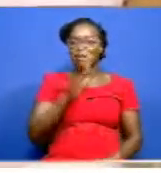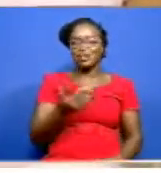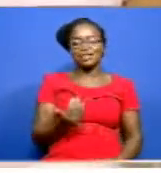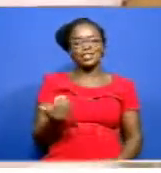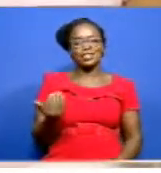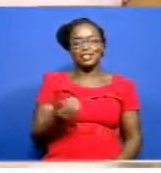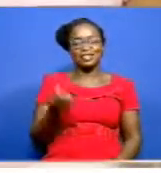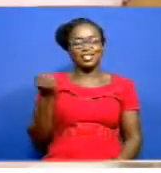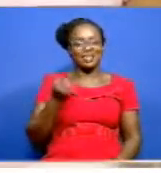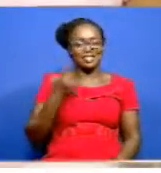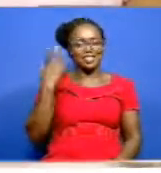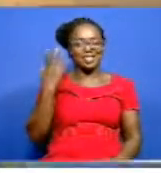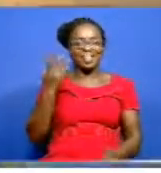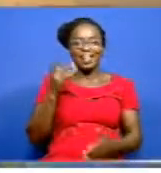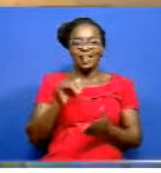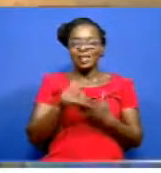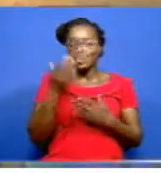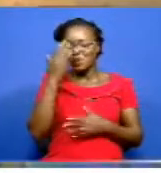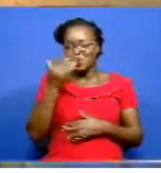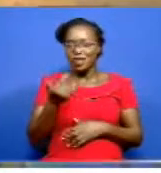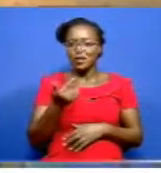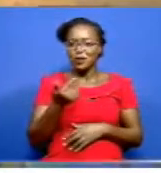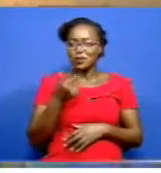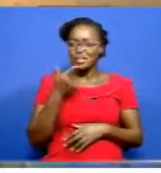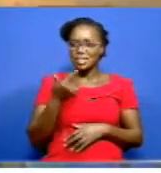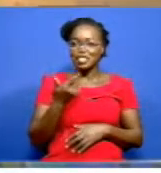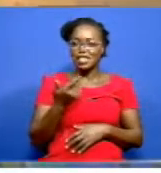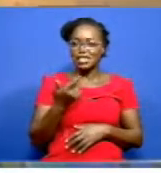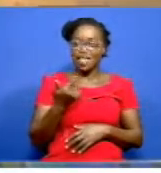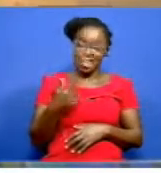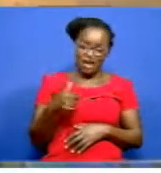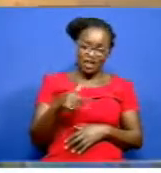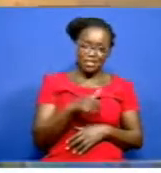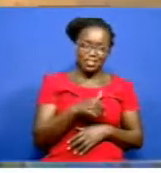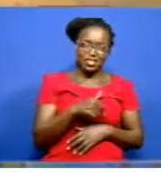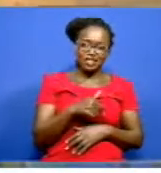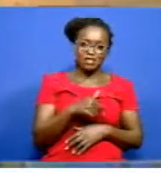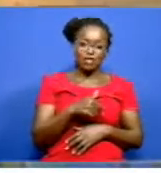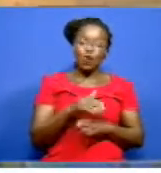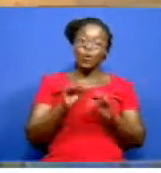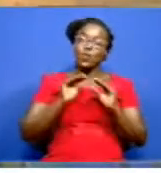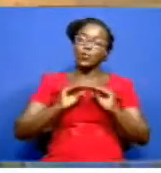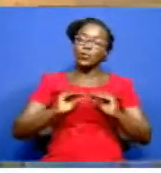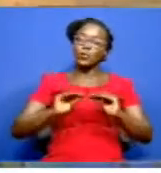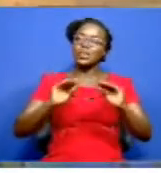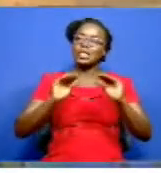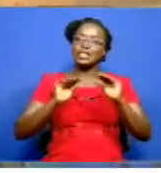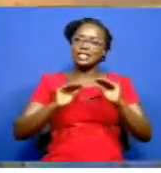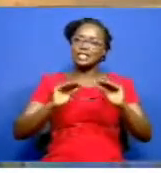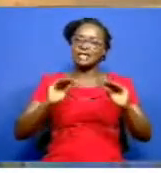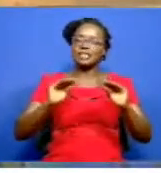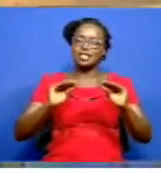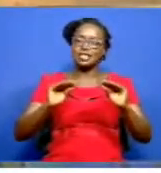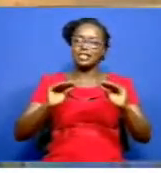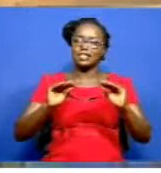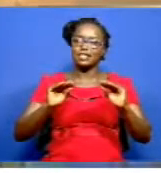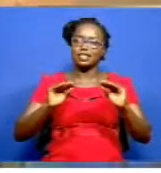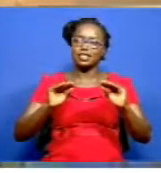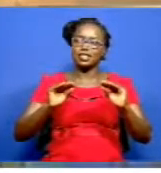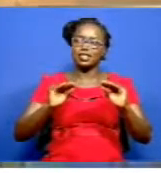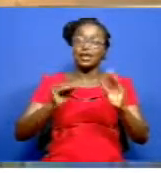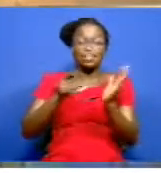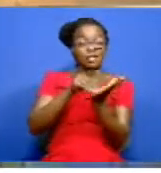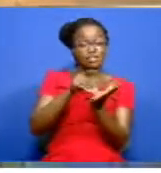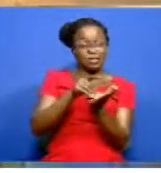Naelewa Kenya na sasa ndo maana kwa hii yetu tunafundisha na kufundisha pia